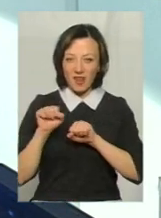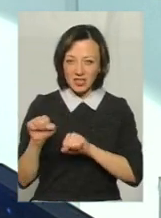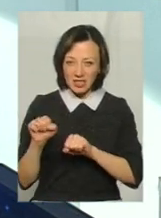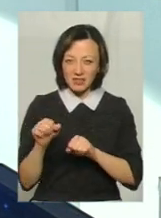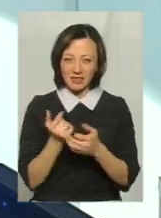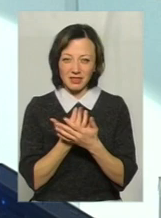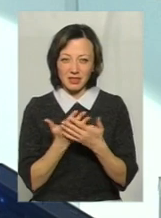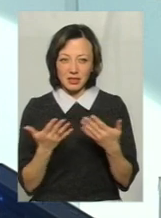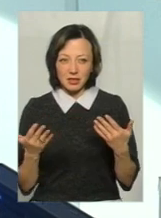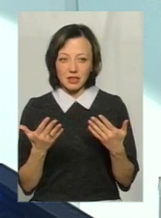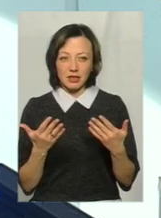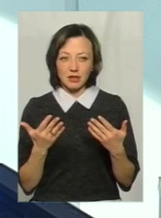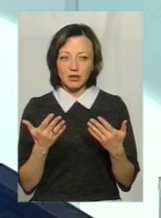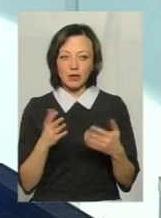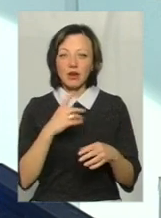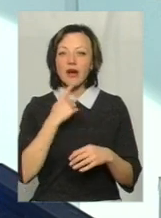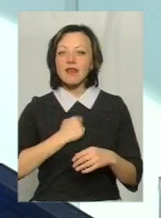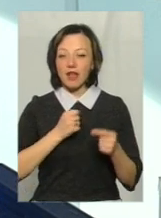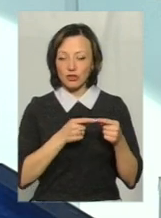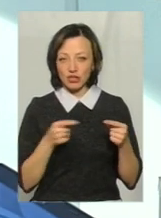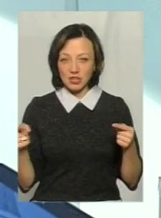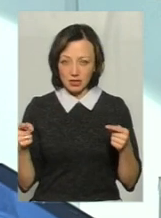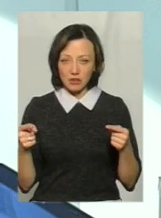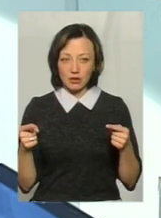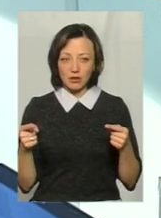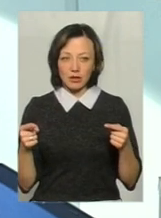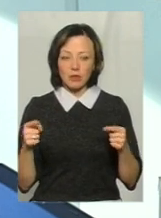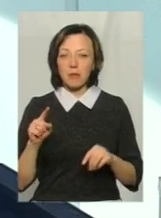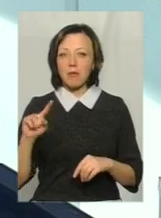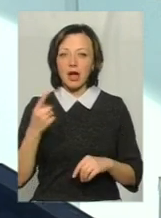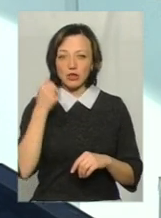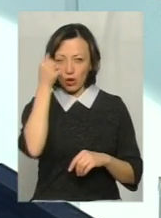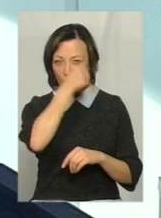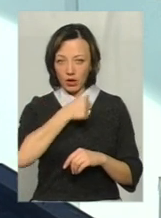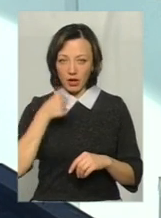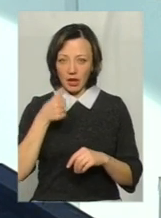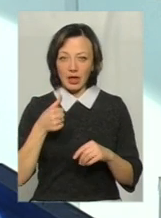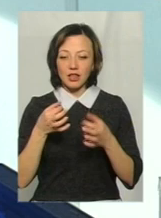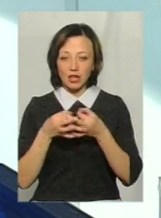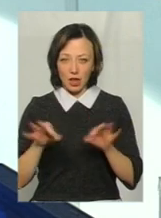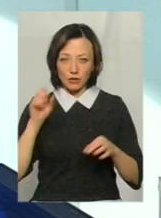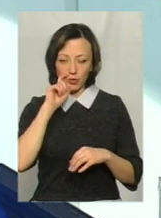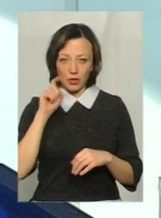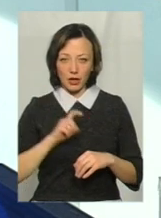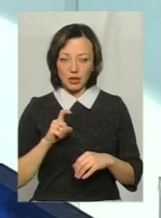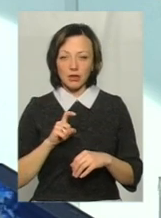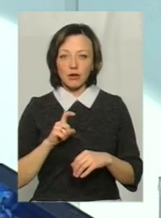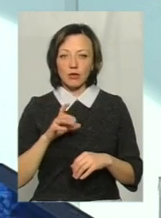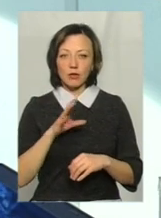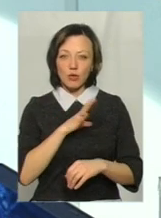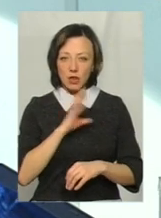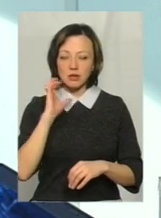в славно на звісні радянські часи і в перші роки пострадянського періоду вона йшла